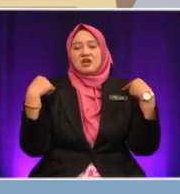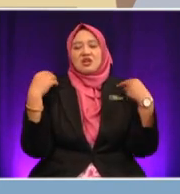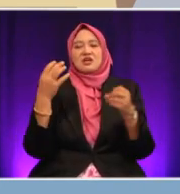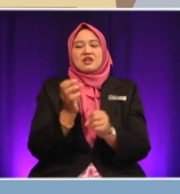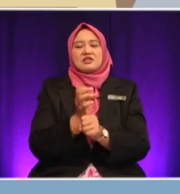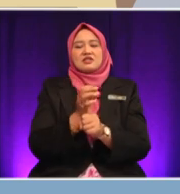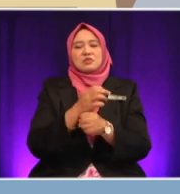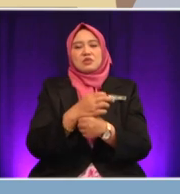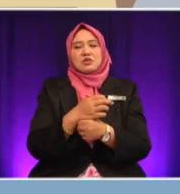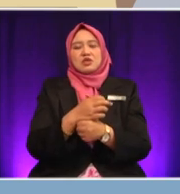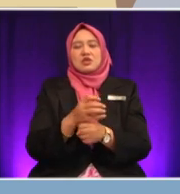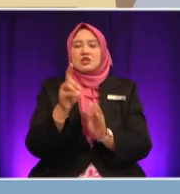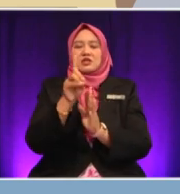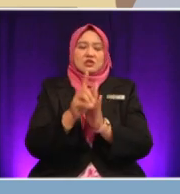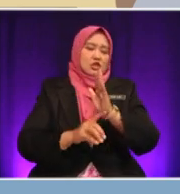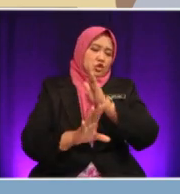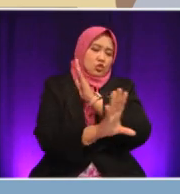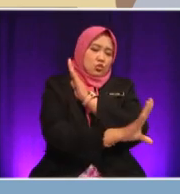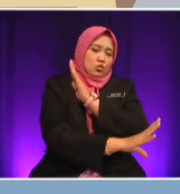orang lain